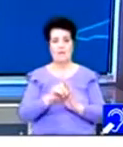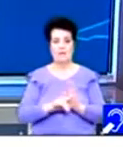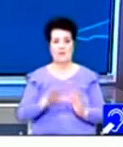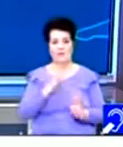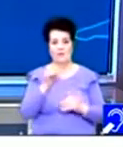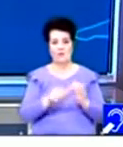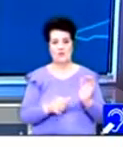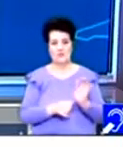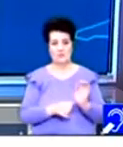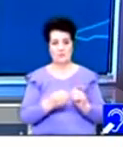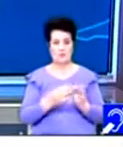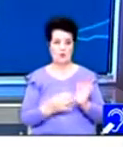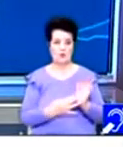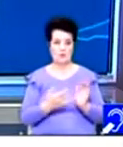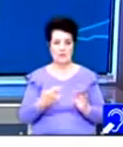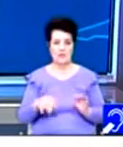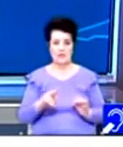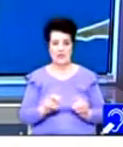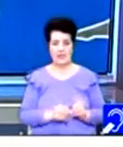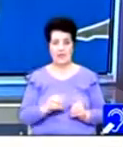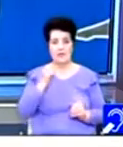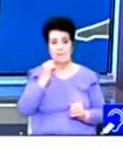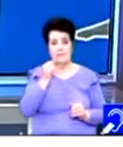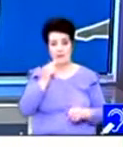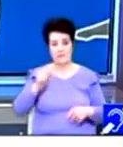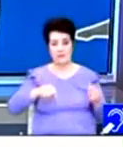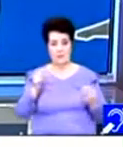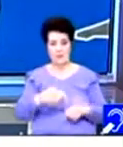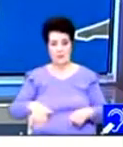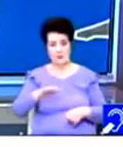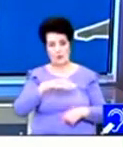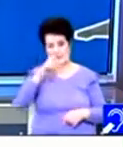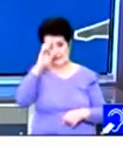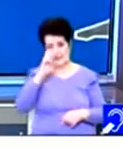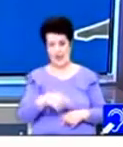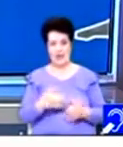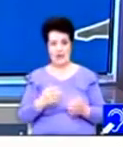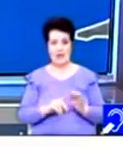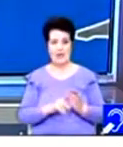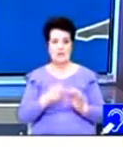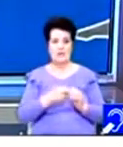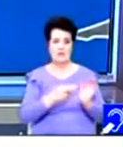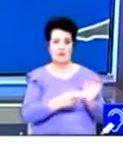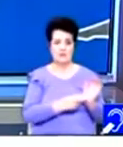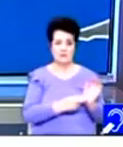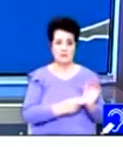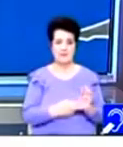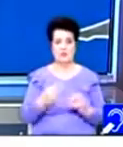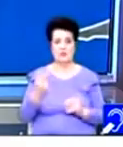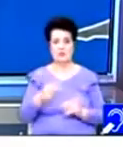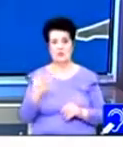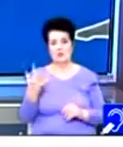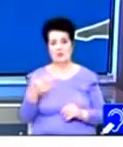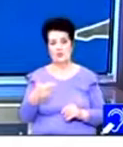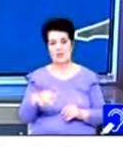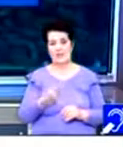între 16 și 19 grade Celsius. Mâine va ploua în toată țara, iar maximele vor varia între 17 și